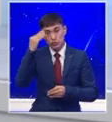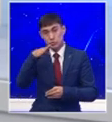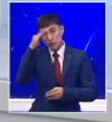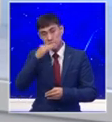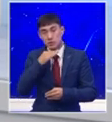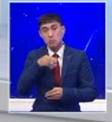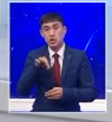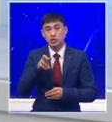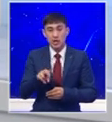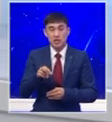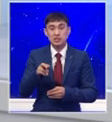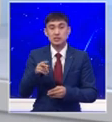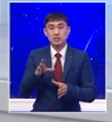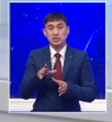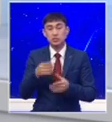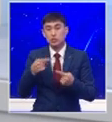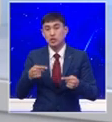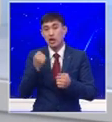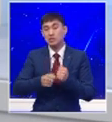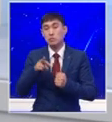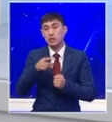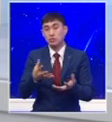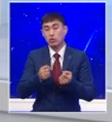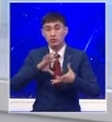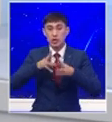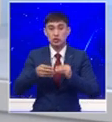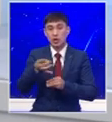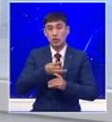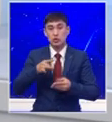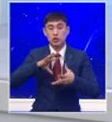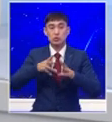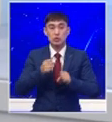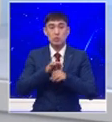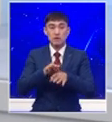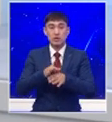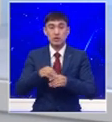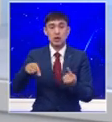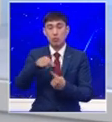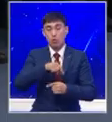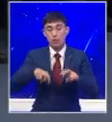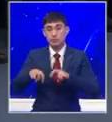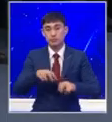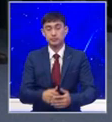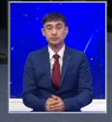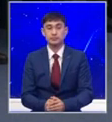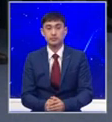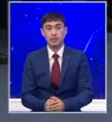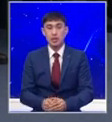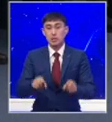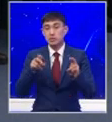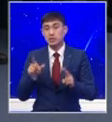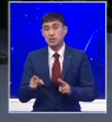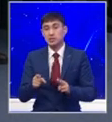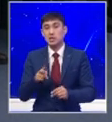имеющие тюремный срок и другие. Каждую пятницу мы получаем отчеты из районов о результатах проведенного обхода. По словам